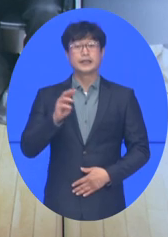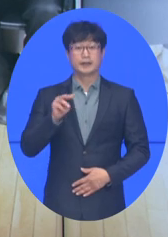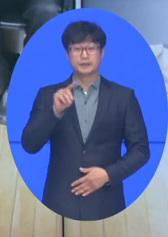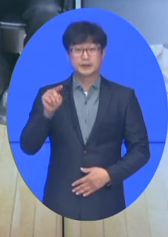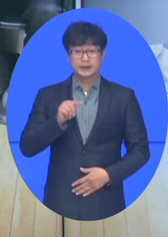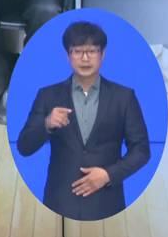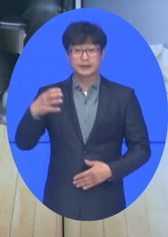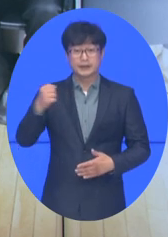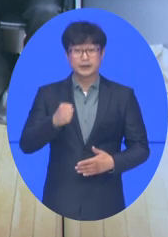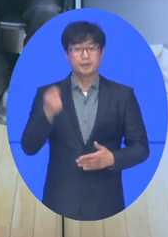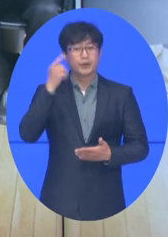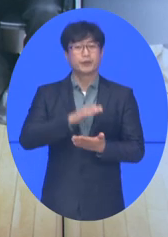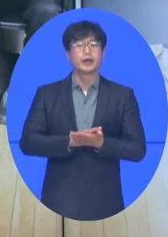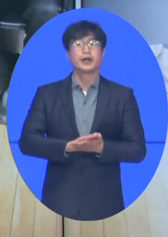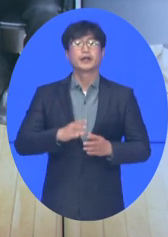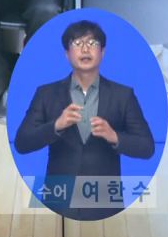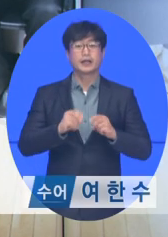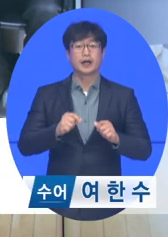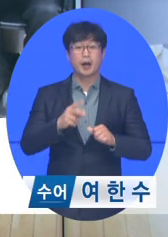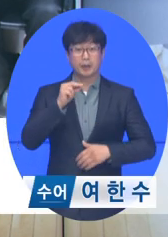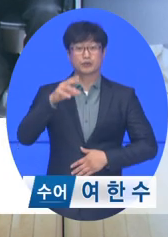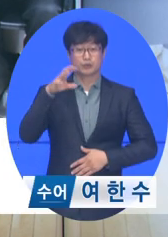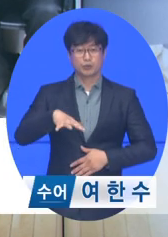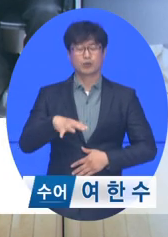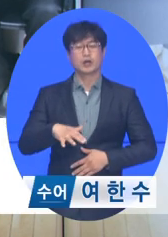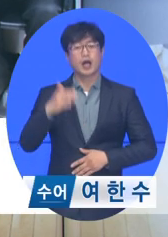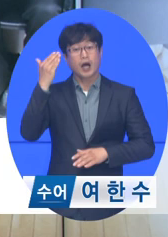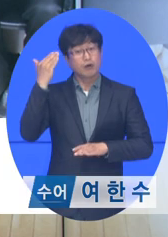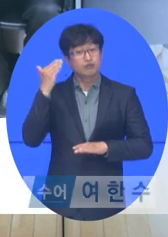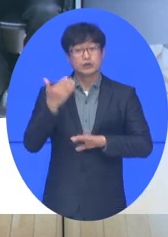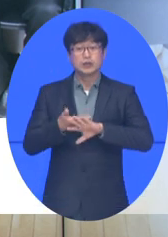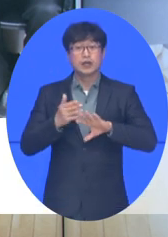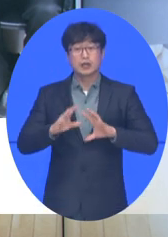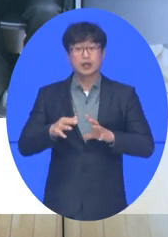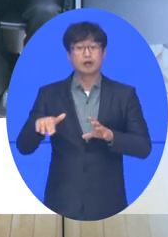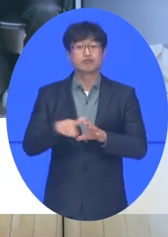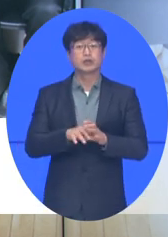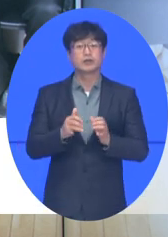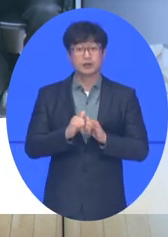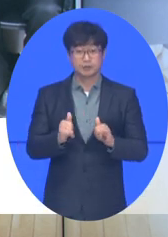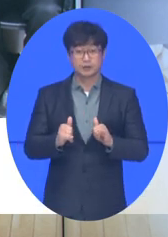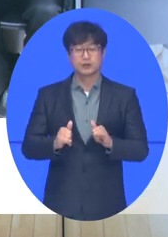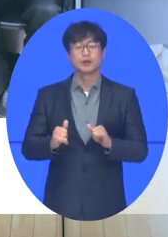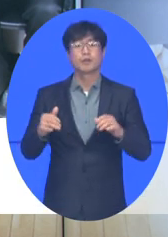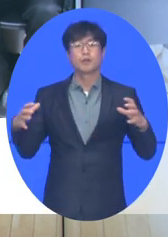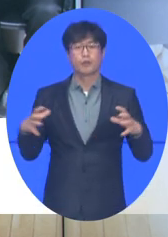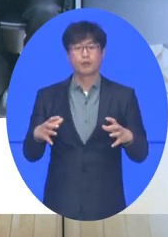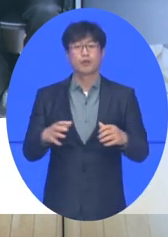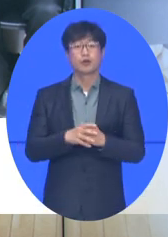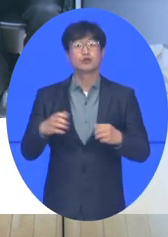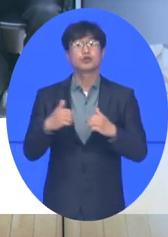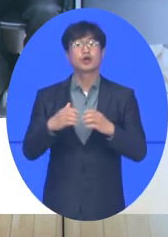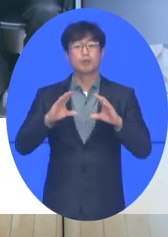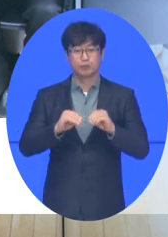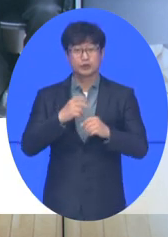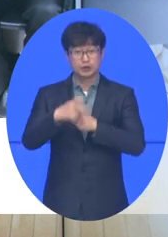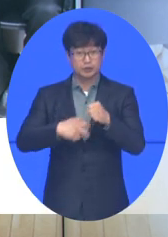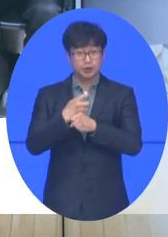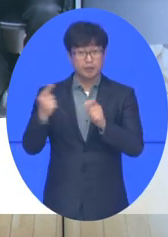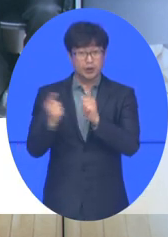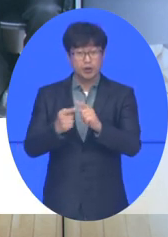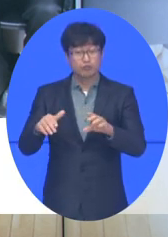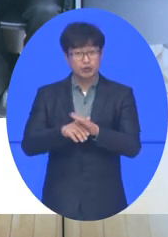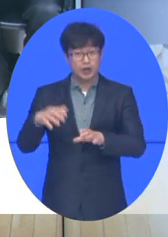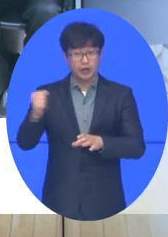DMZ를 품은 평화의 땅이죠. 파주에 국내외 문인들이 모였습니다. 정전 70주년을 맞아 문학으로 세계 평화를